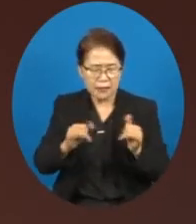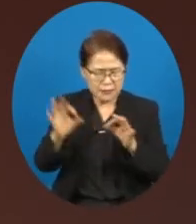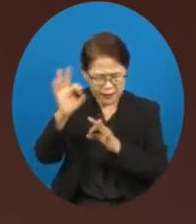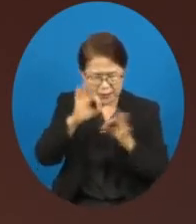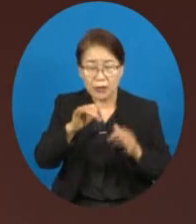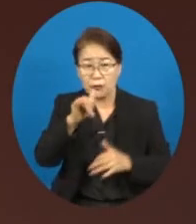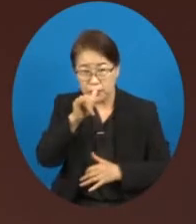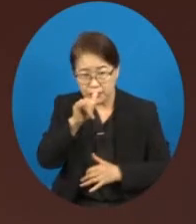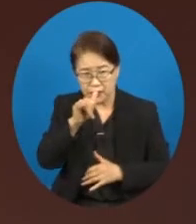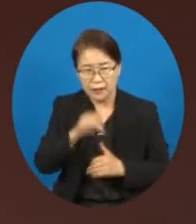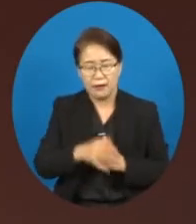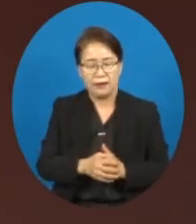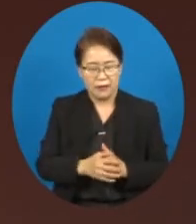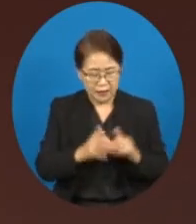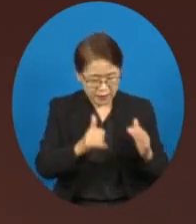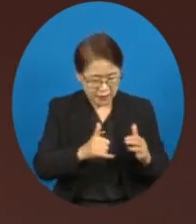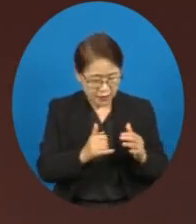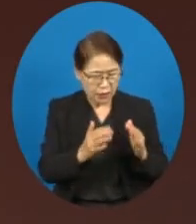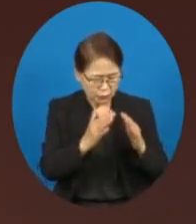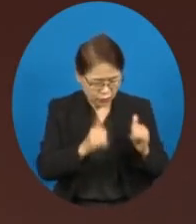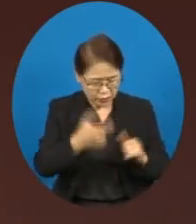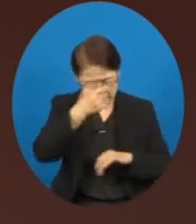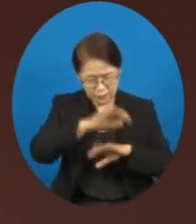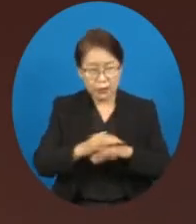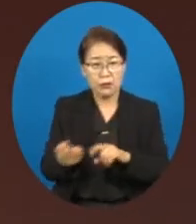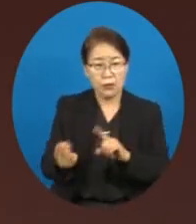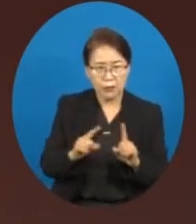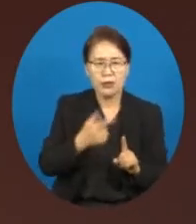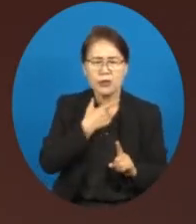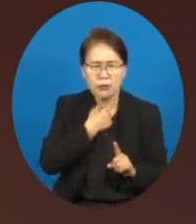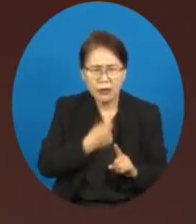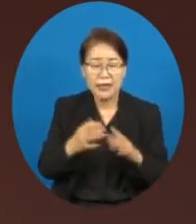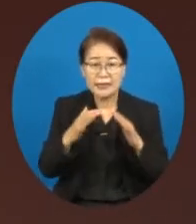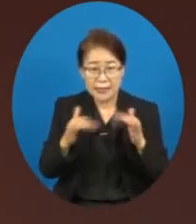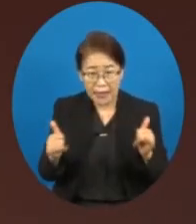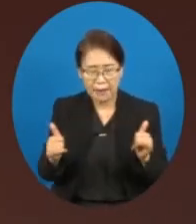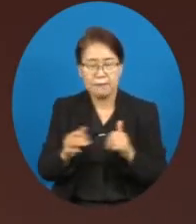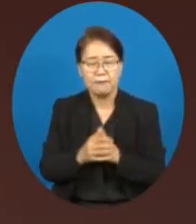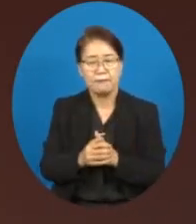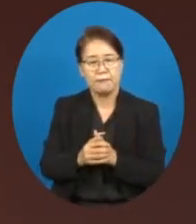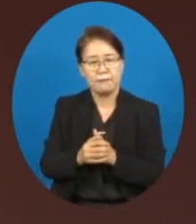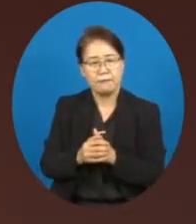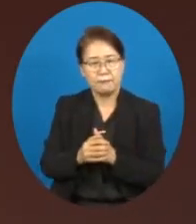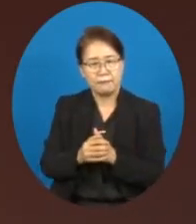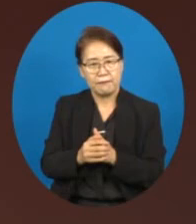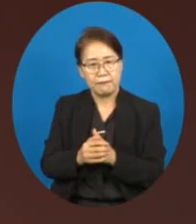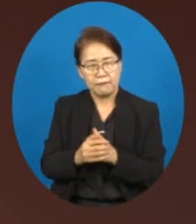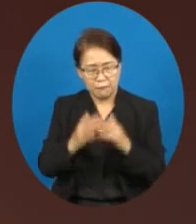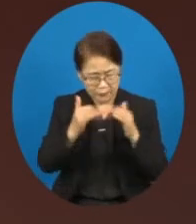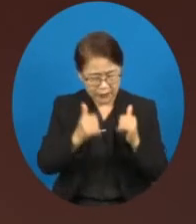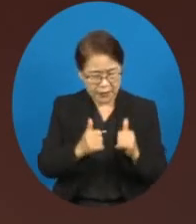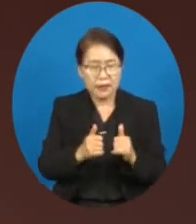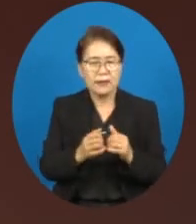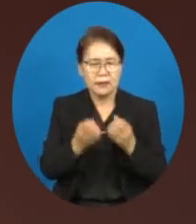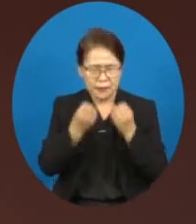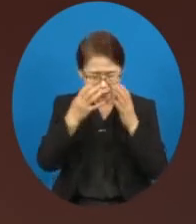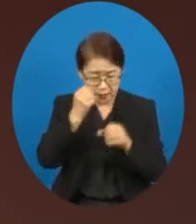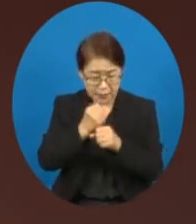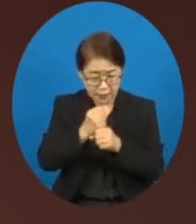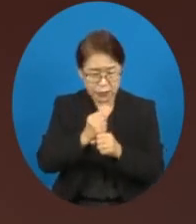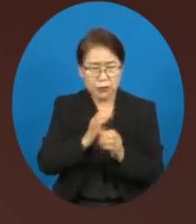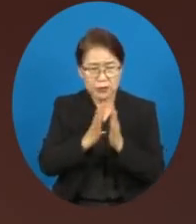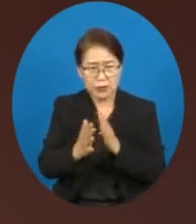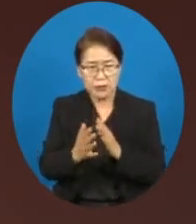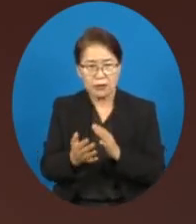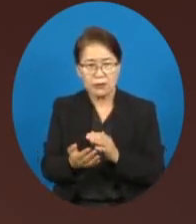것입니다. 이 땅에 무너진 예배를 다시 회복할 수 있는 사람, 무너진 창조의 질서를 다시 회복시킬